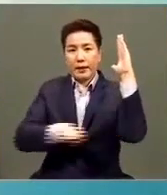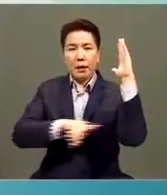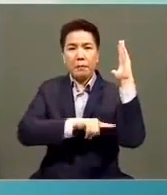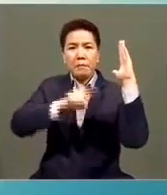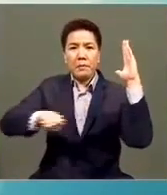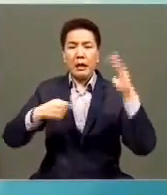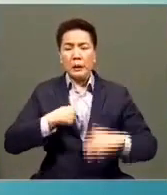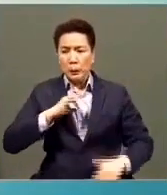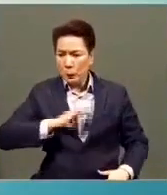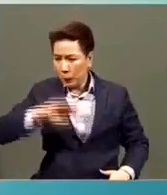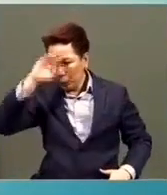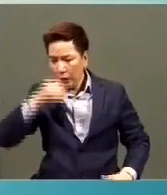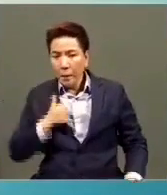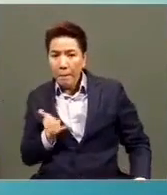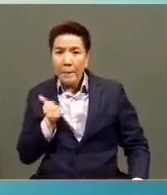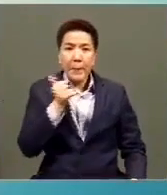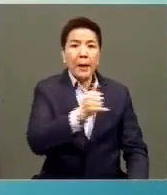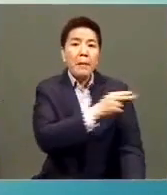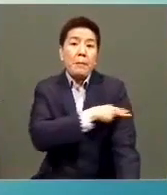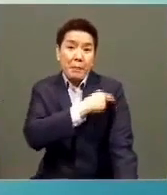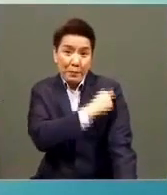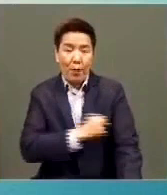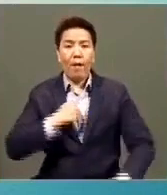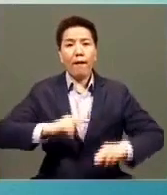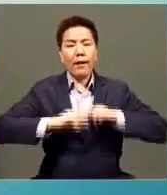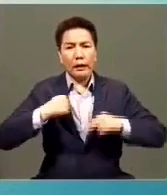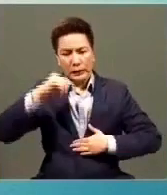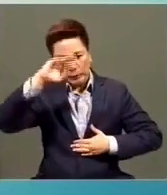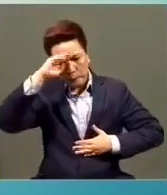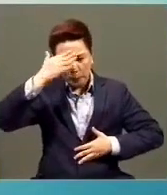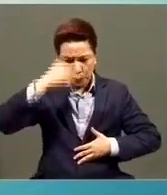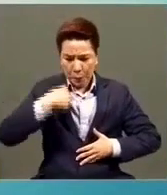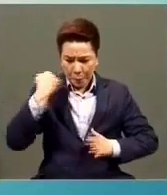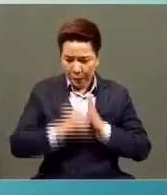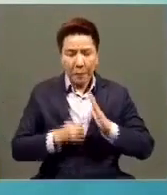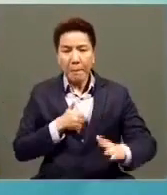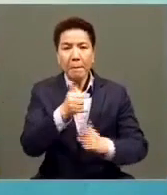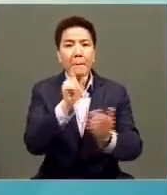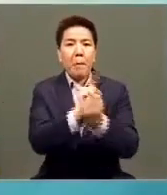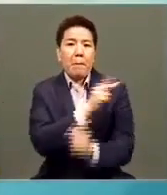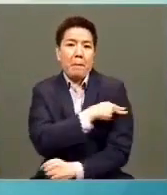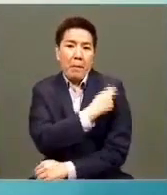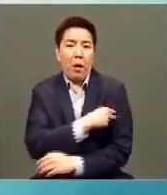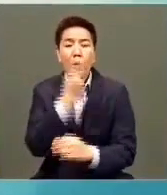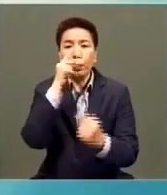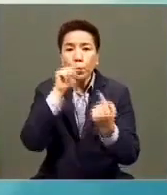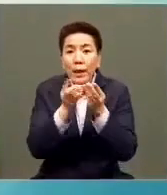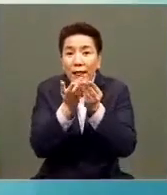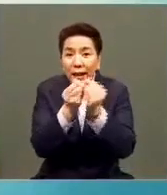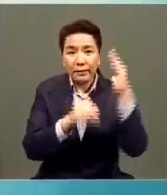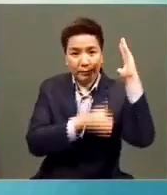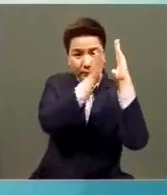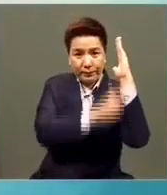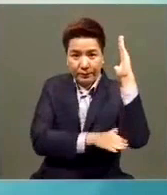พวกเราจำนวนมากพอสมควรนะคะที่ตรวจพบว่ามีอาการผิดปกติไปพบแพทย์แล้วก็พบว่าเป็นผู้ติดเชื้